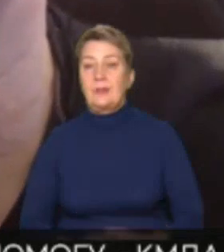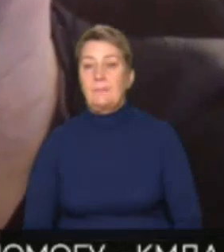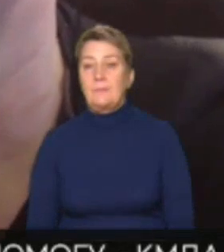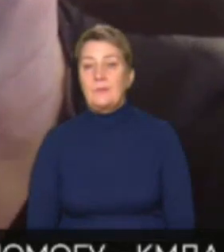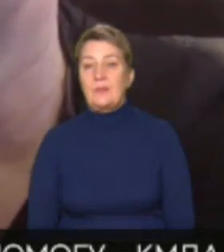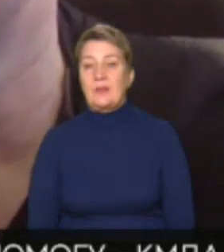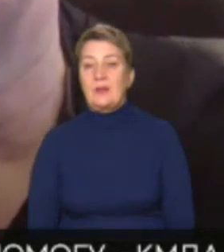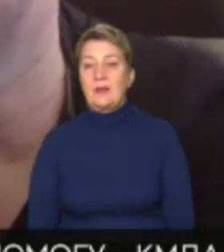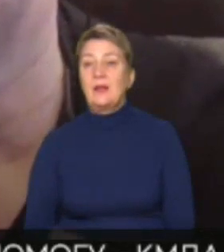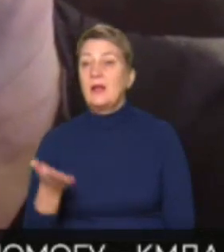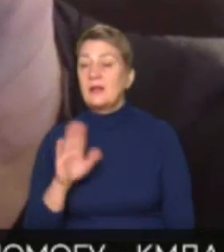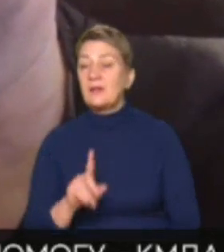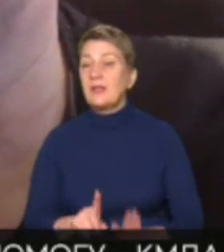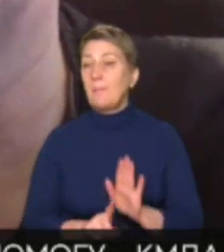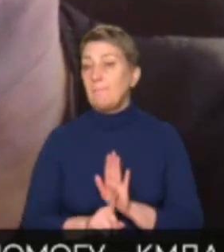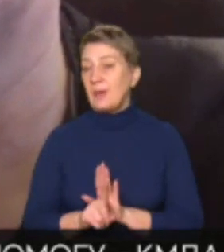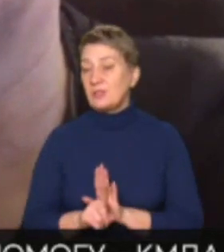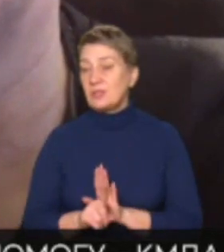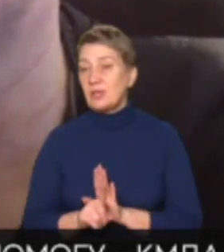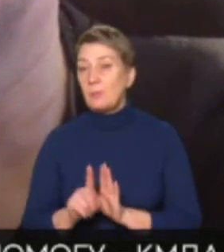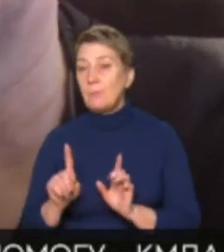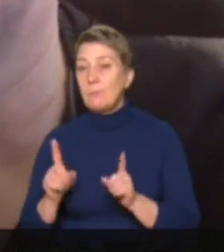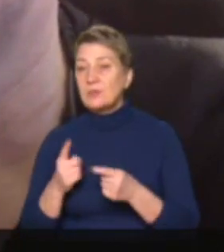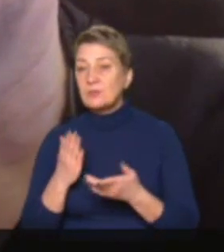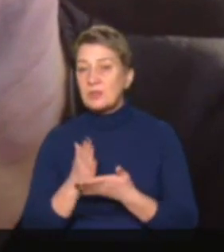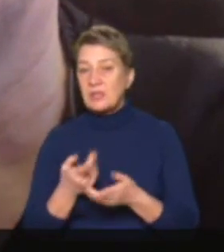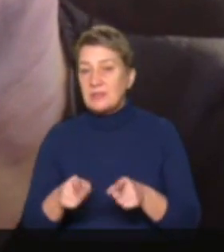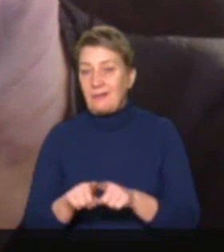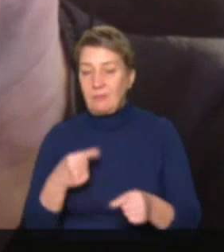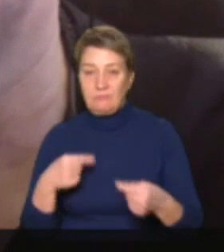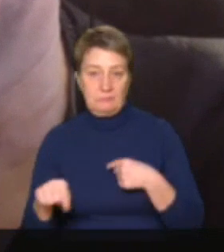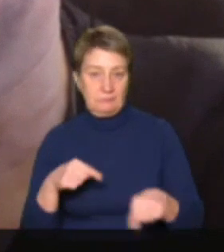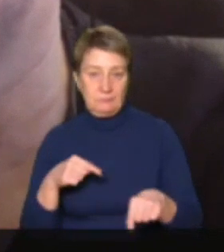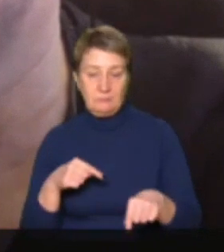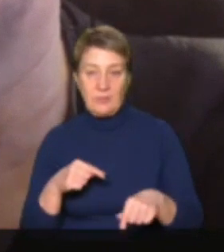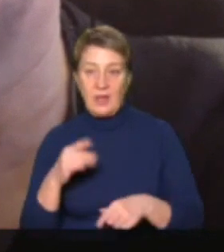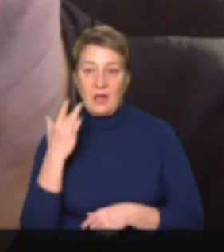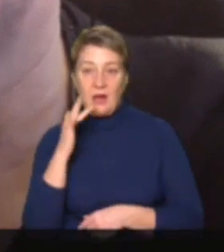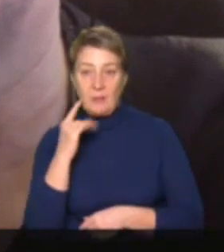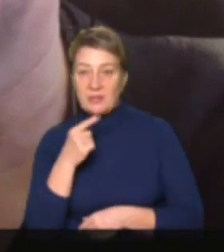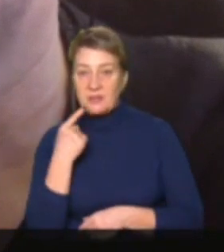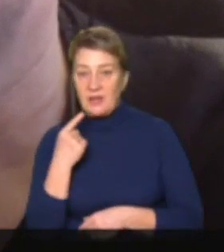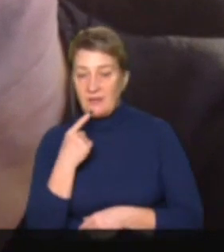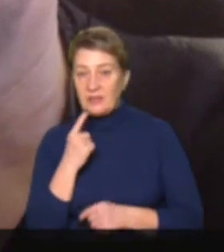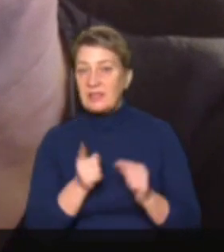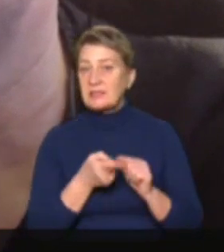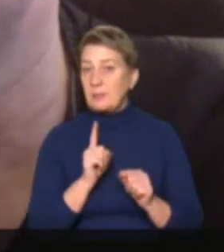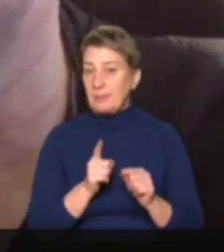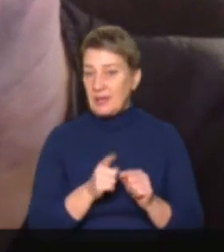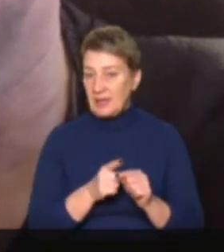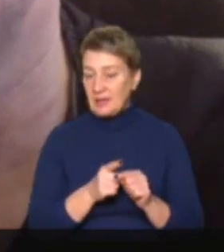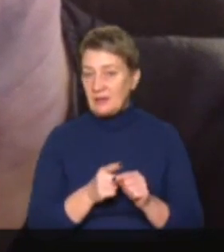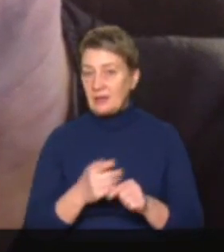Пане Олеже, давайте почнемо з того, чому є така розбіжність. Ну, тобто, американці кажуть, по вас били,